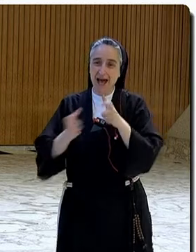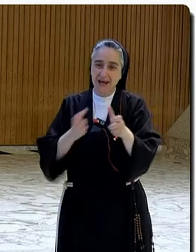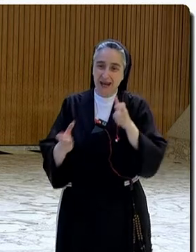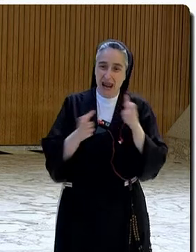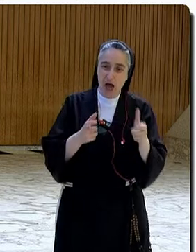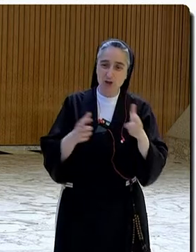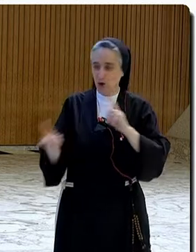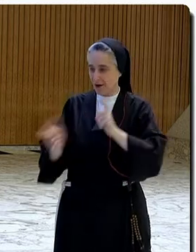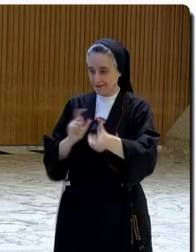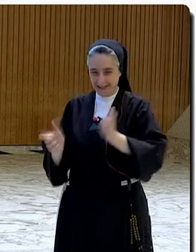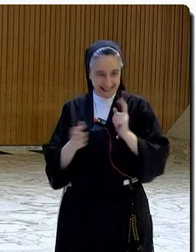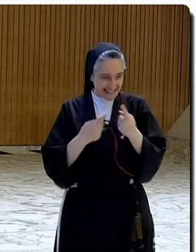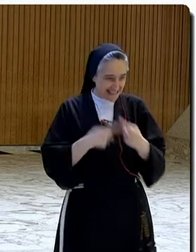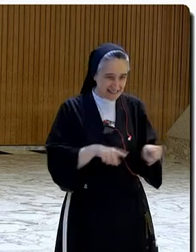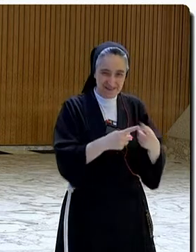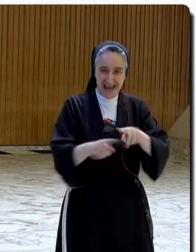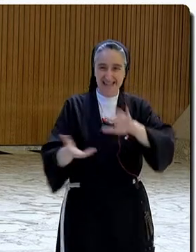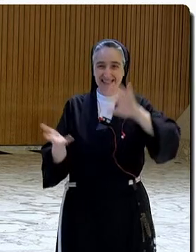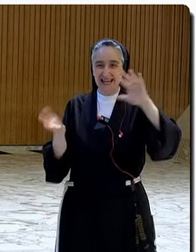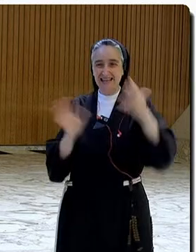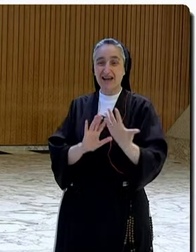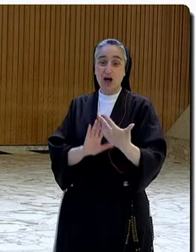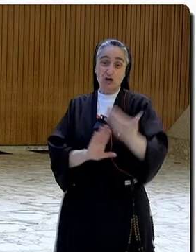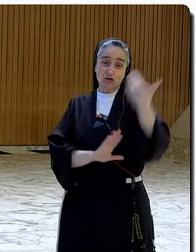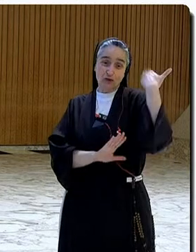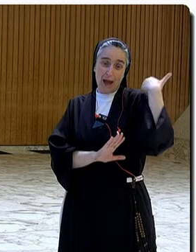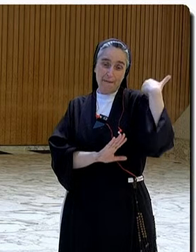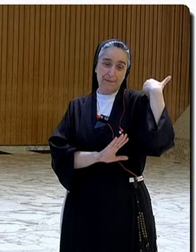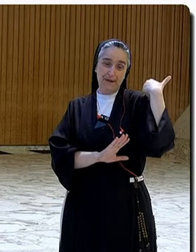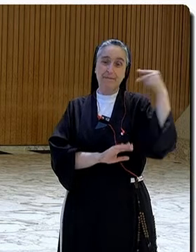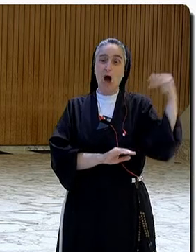relazioni interpersonali che vivevano